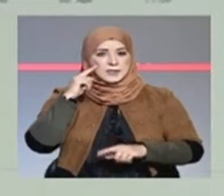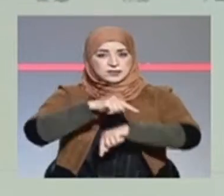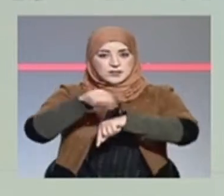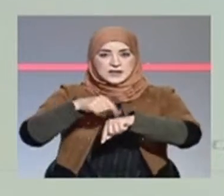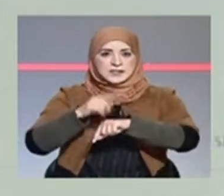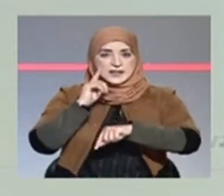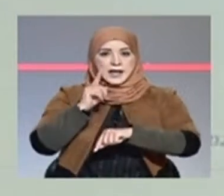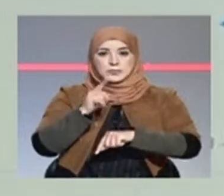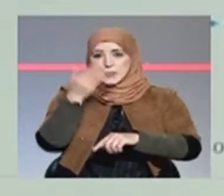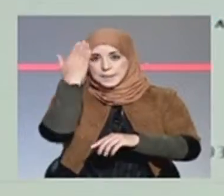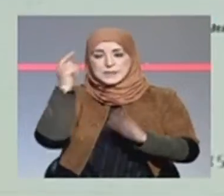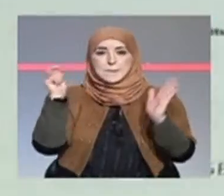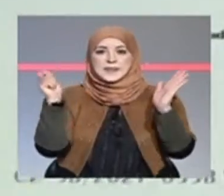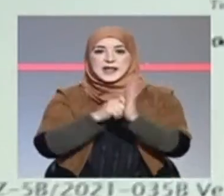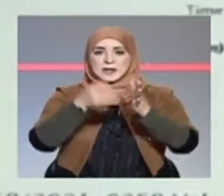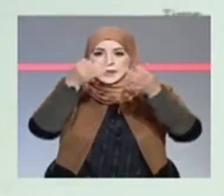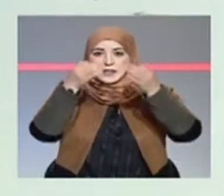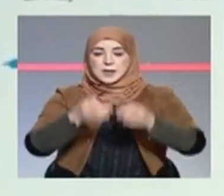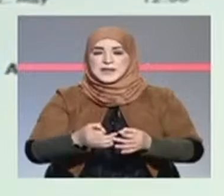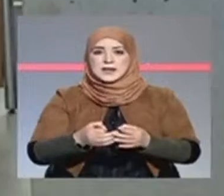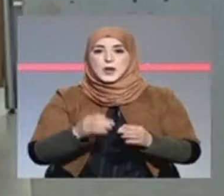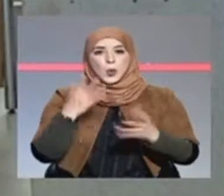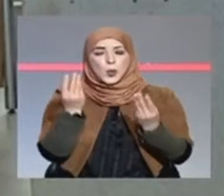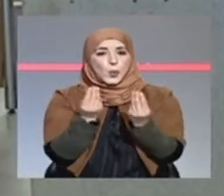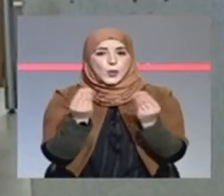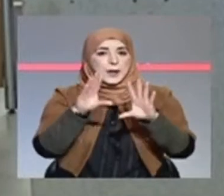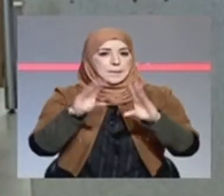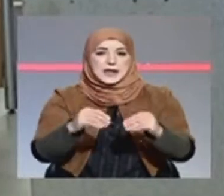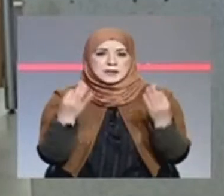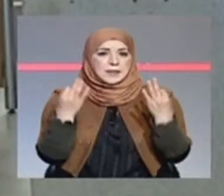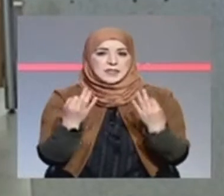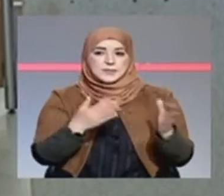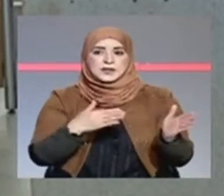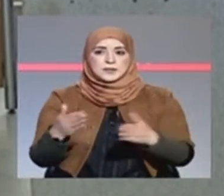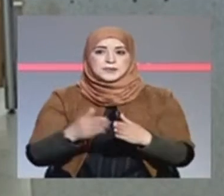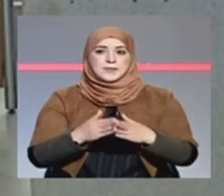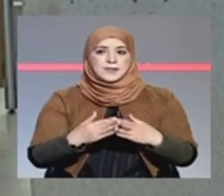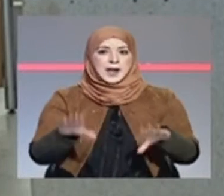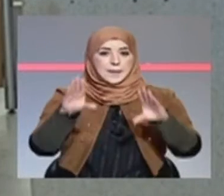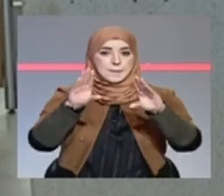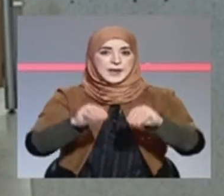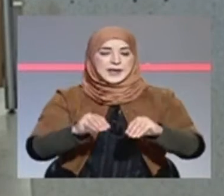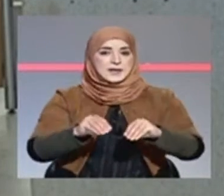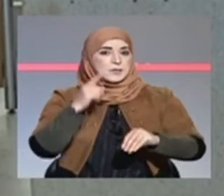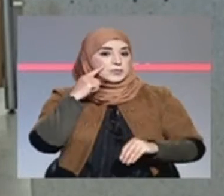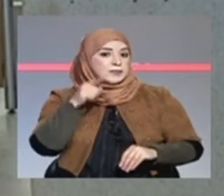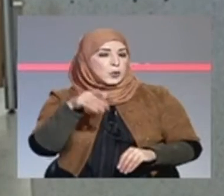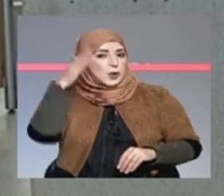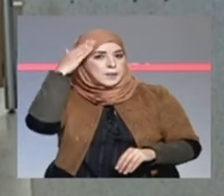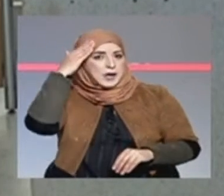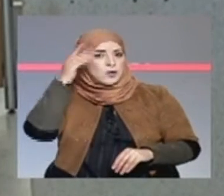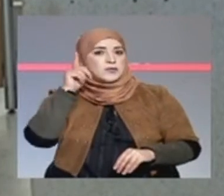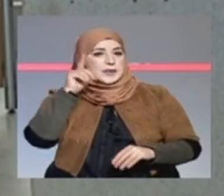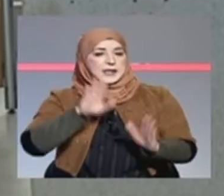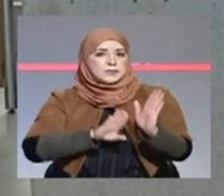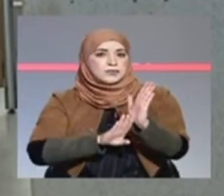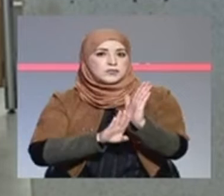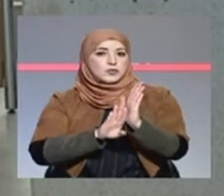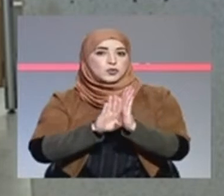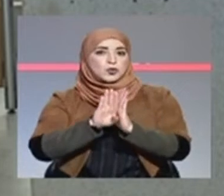موعد السقوط على الارض امكانيه المكان يكون معروف كان يدخل الصاروخ هذا